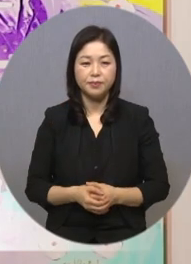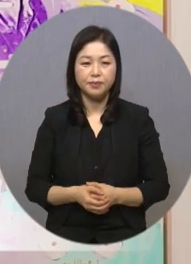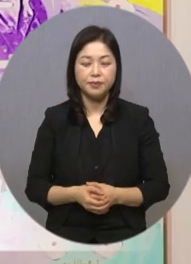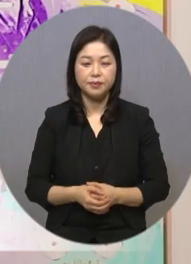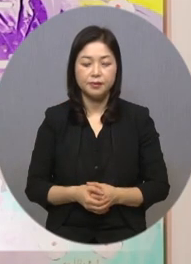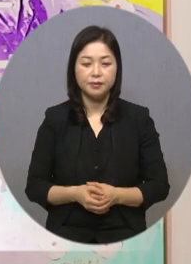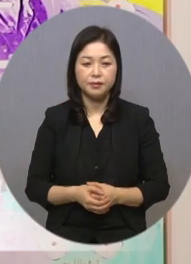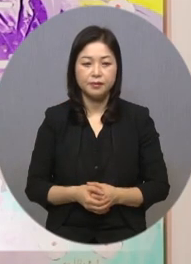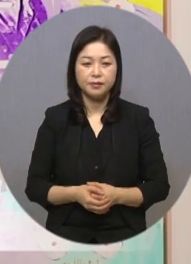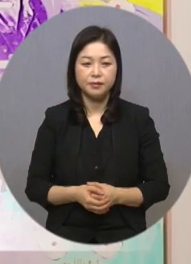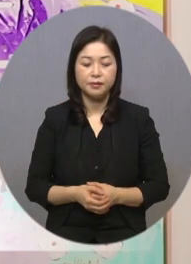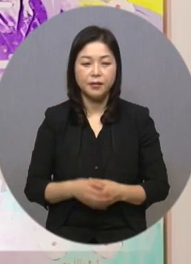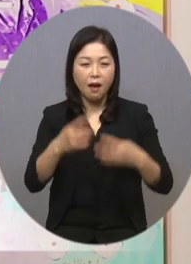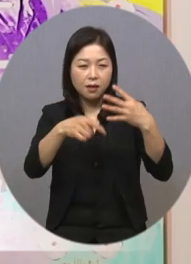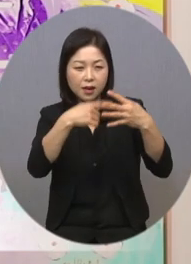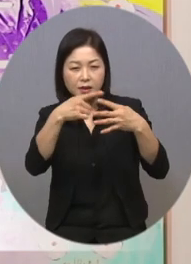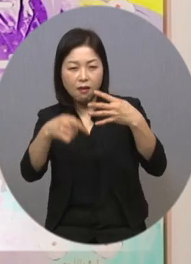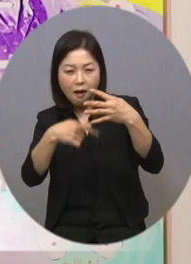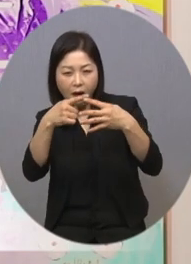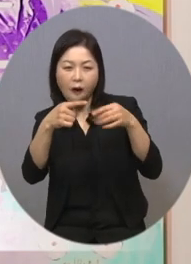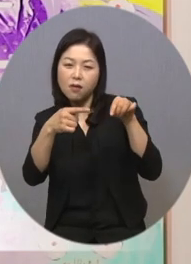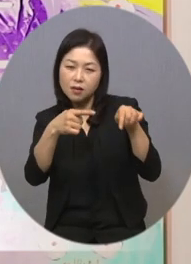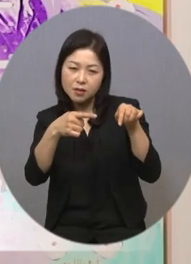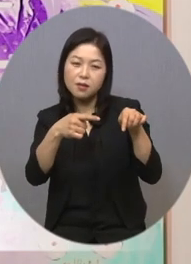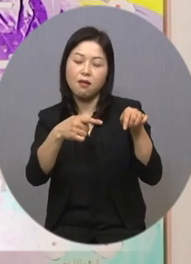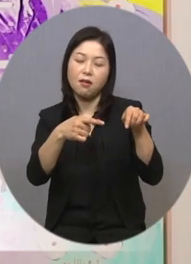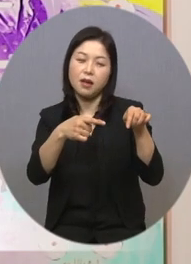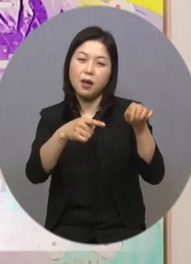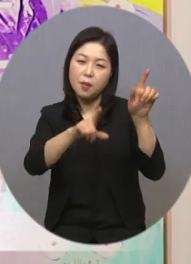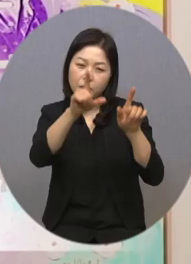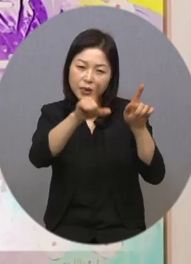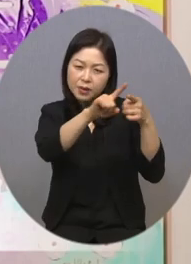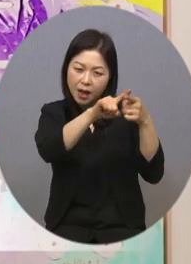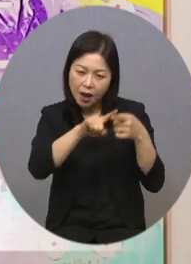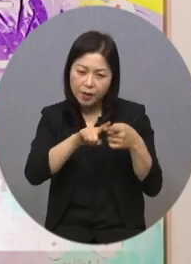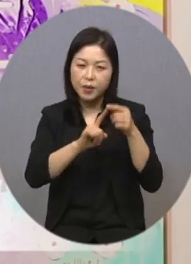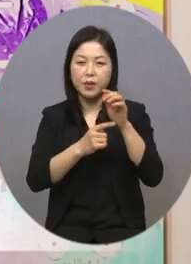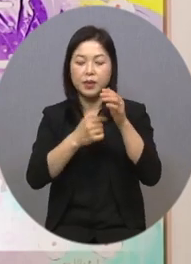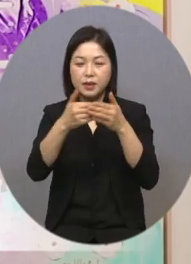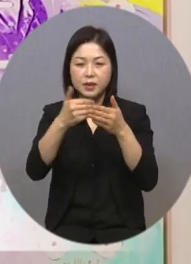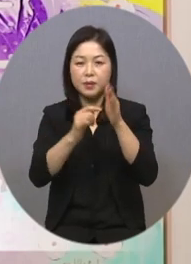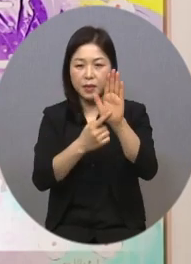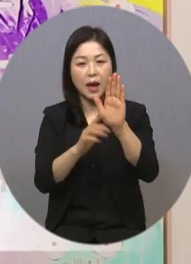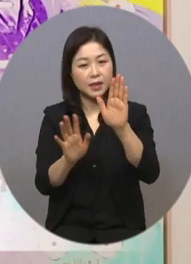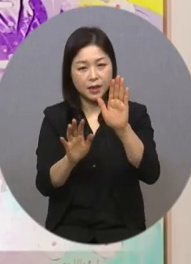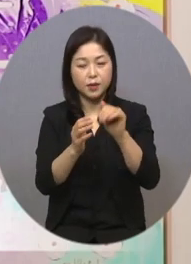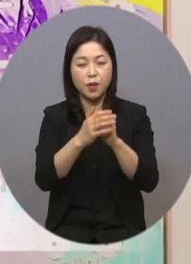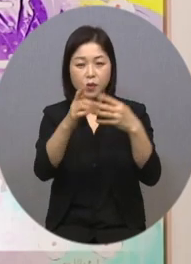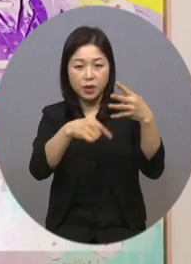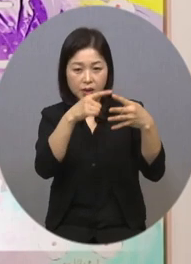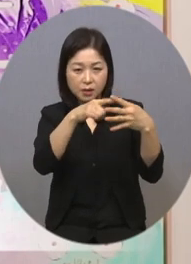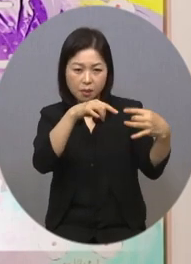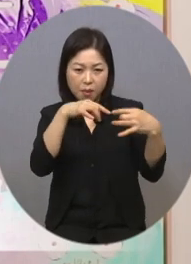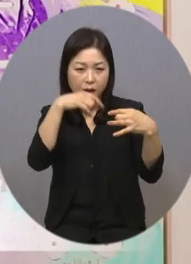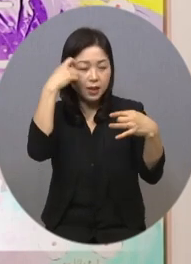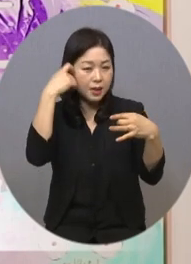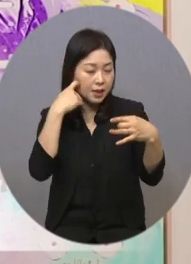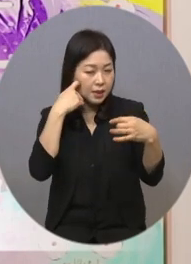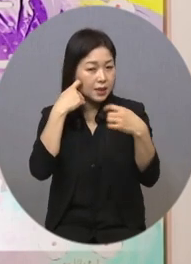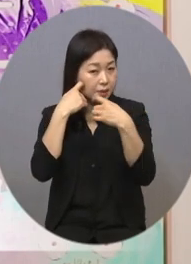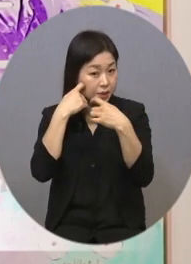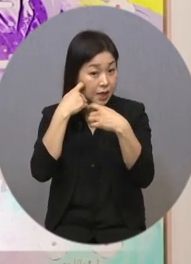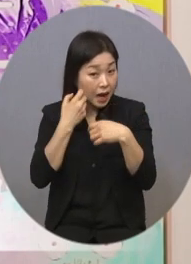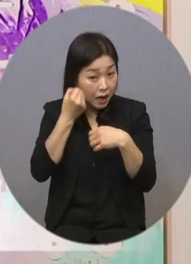계절에 보이는 풍경에 보이는 사실을 그대로 표현한 게 아니고 계절에서 느껴지는 어떤 이미지를